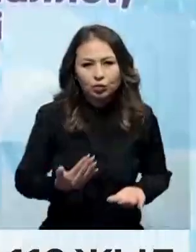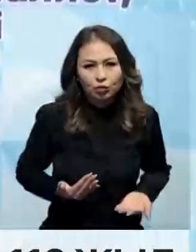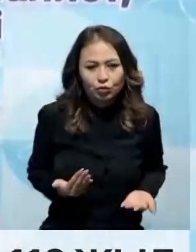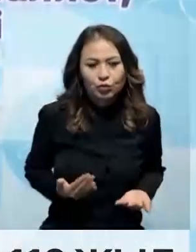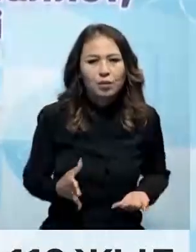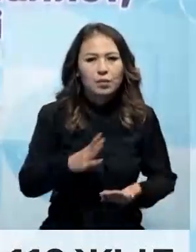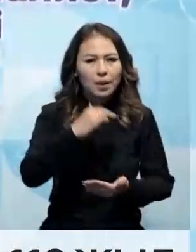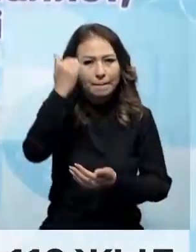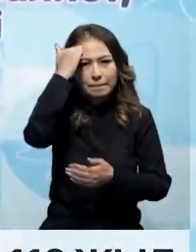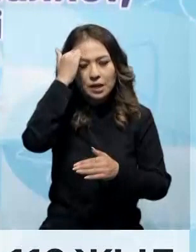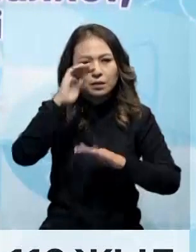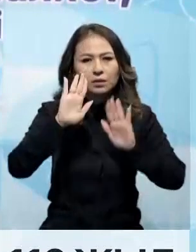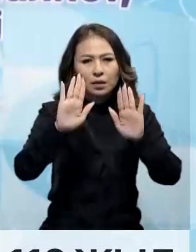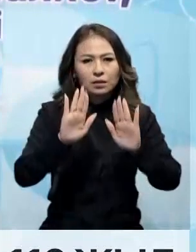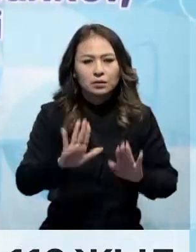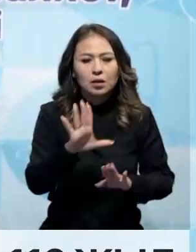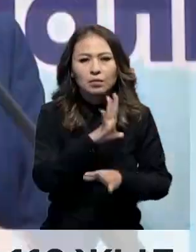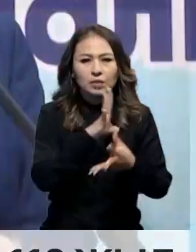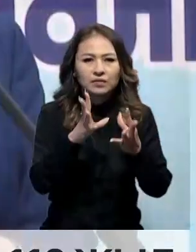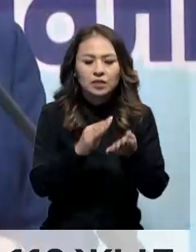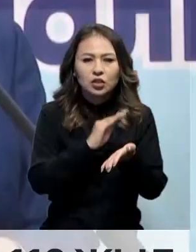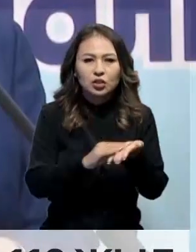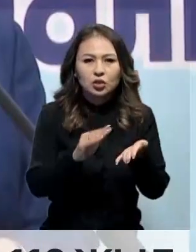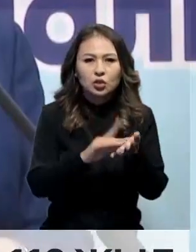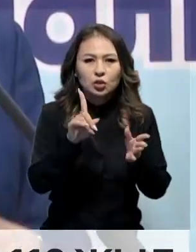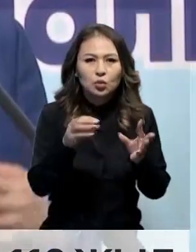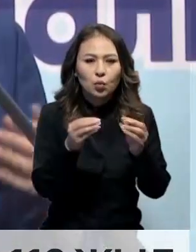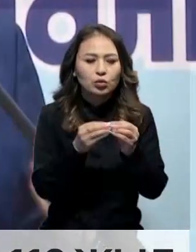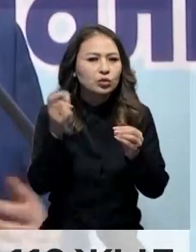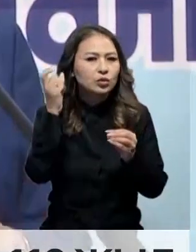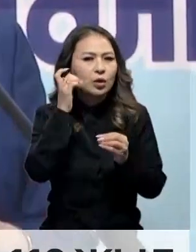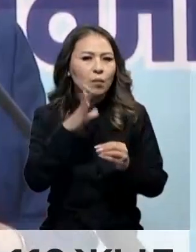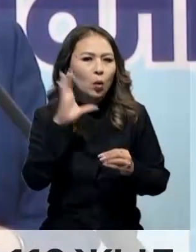қабырғасына мемориалдық тақта орнатылды. Жазушының 110 жылдығына арналған шаралар